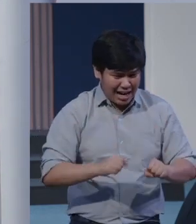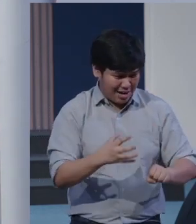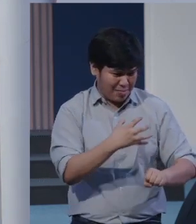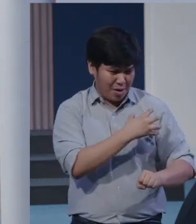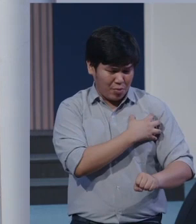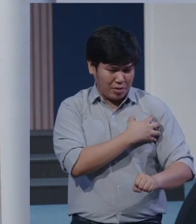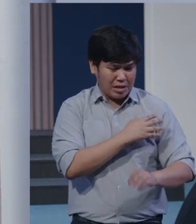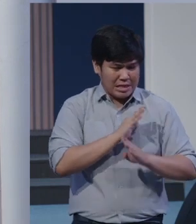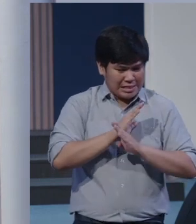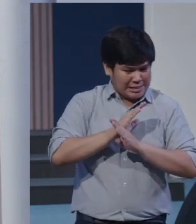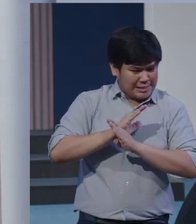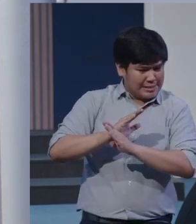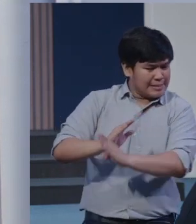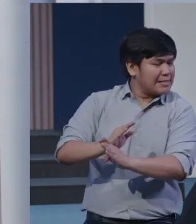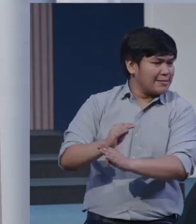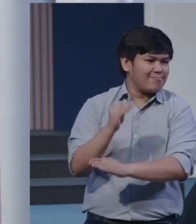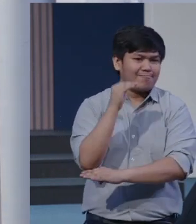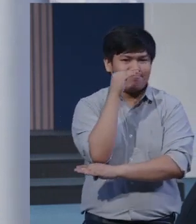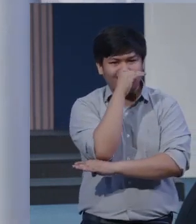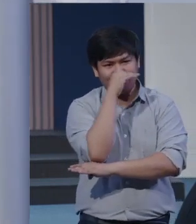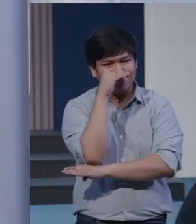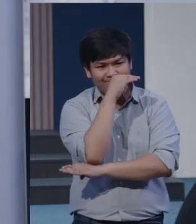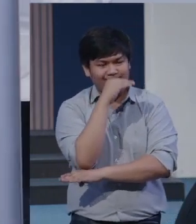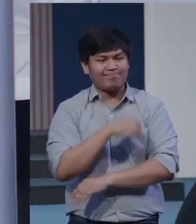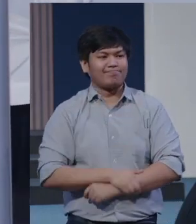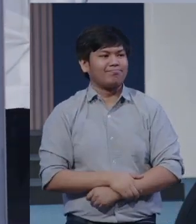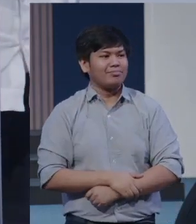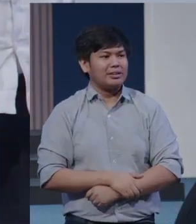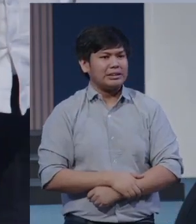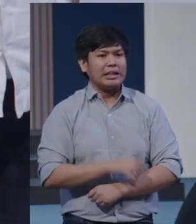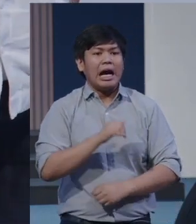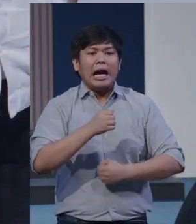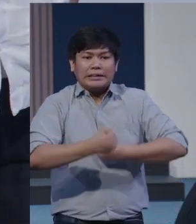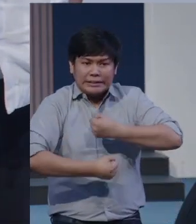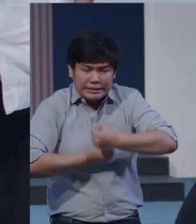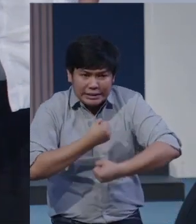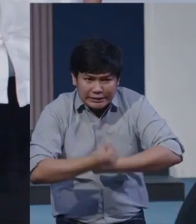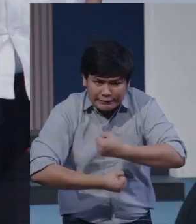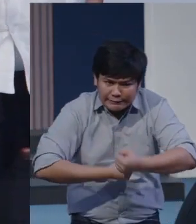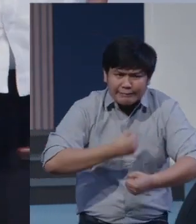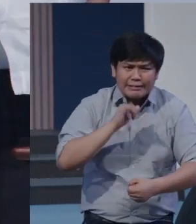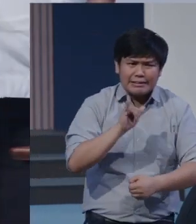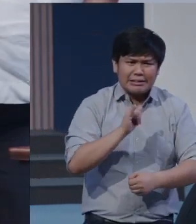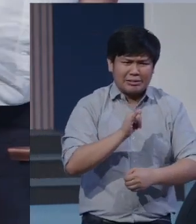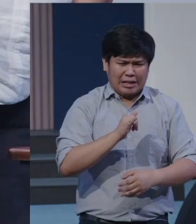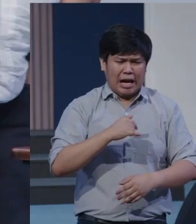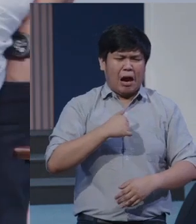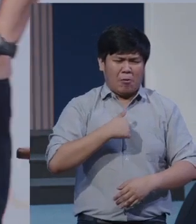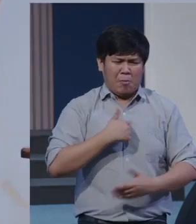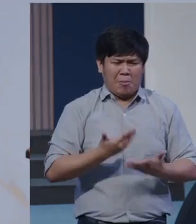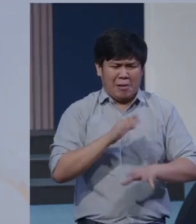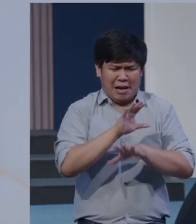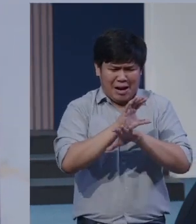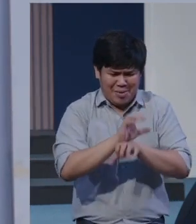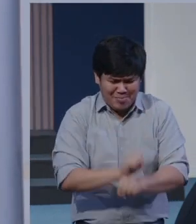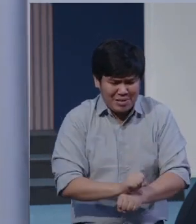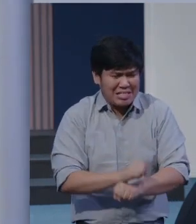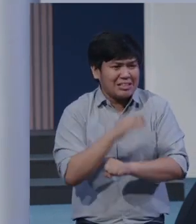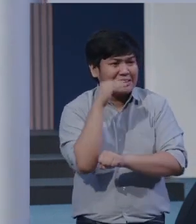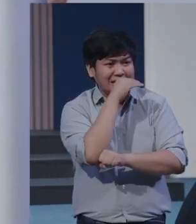yung pag-ibig na sacrificial yung pag-ibig na hindi makasarili ay